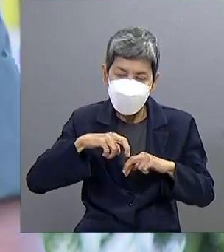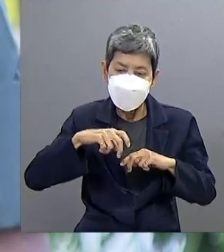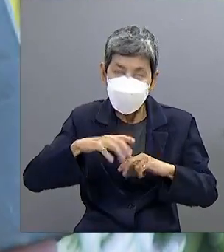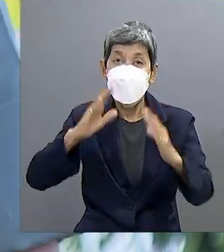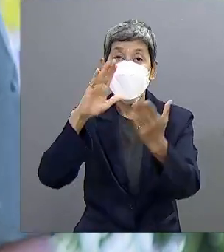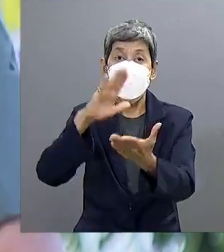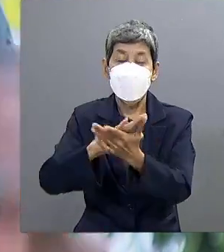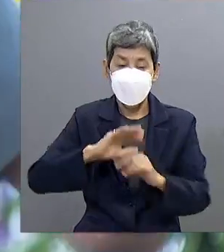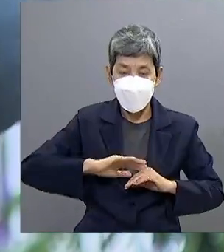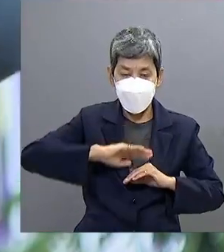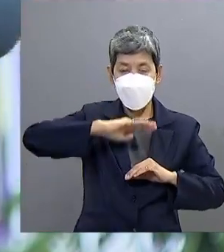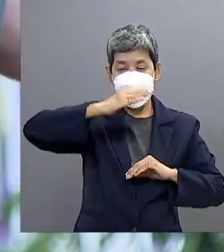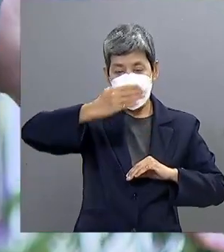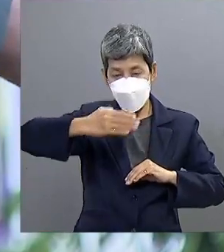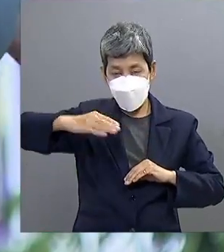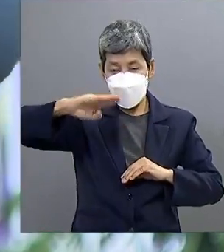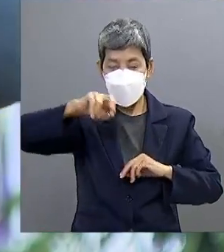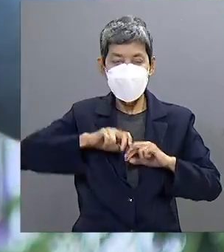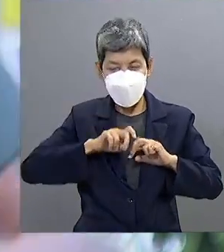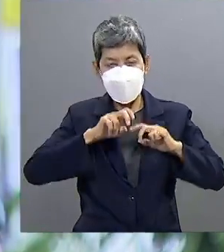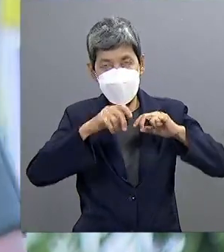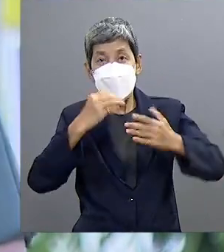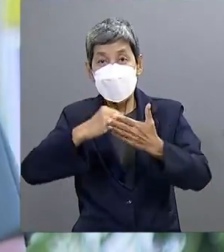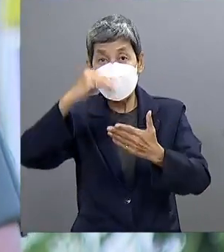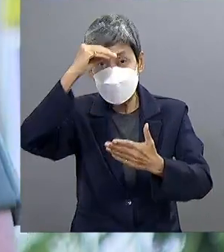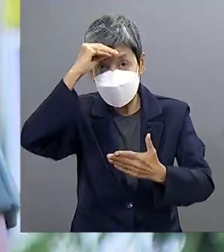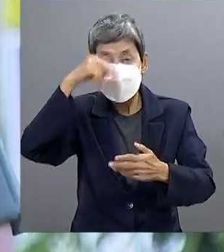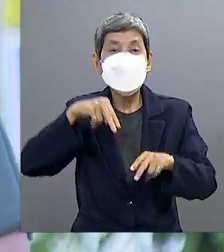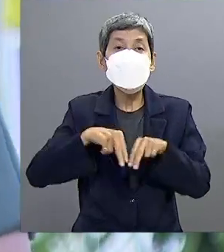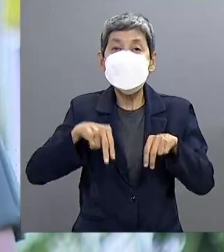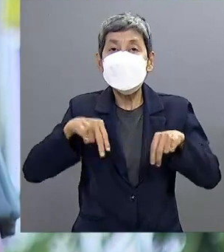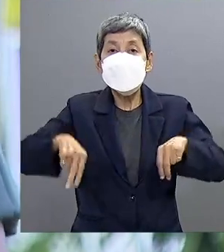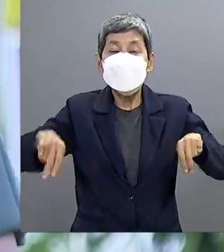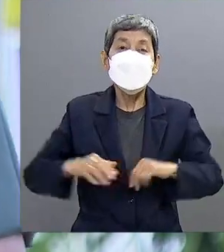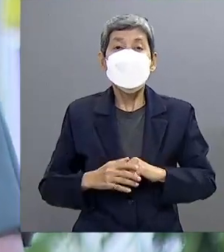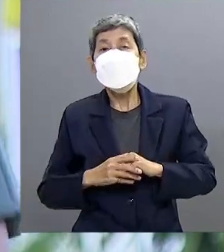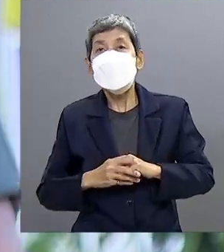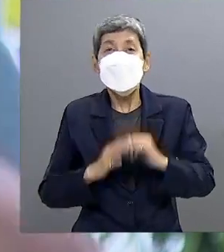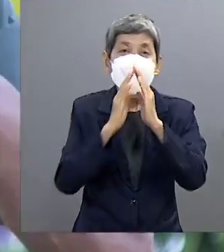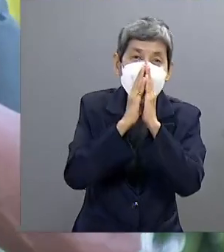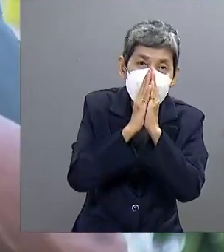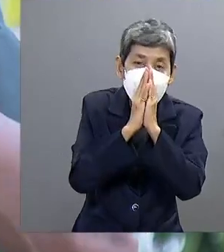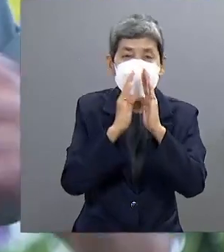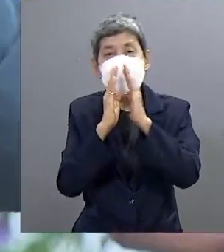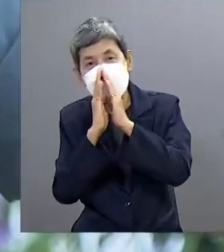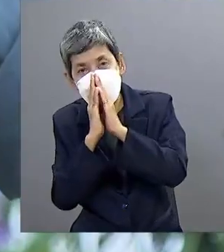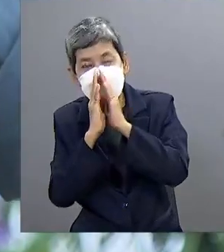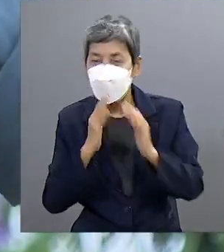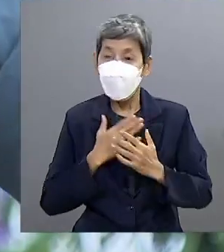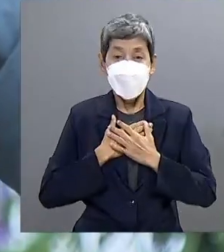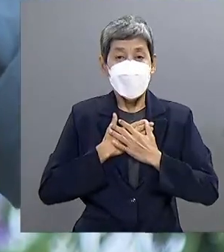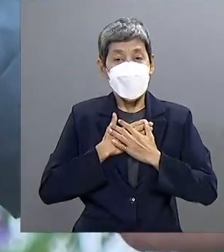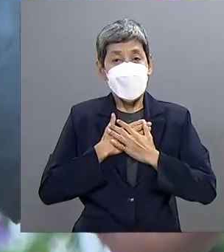เขามาถึงตรงนี้เด็กๆยืนอยู่สวัสดีครับสวัสดีครับครูใหญ่มันความคิดมัน